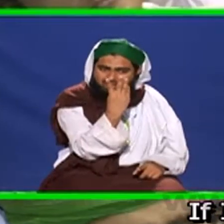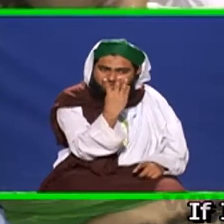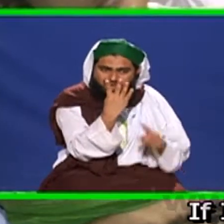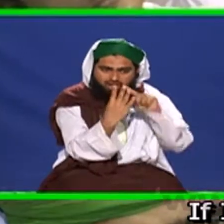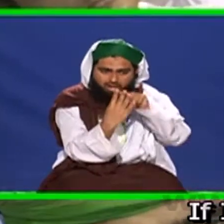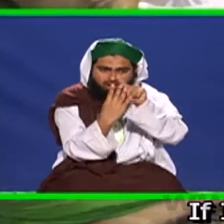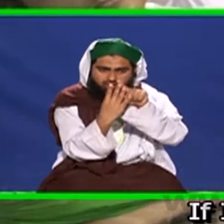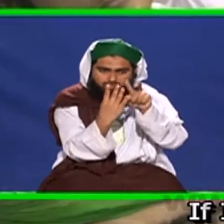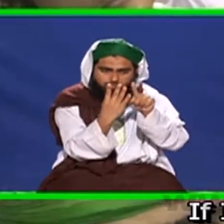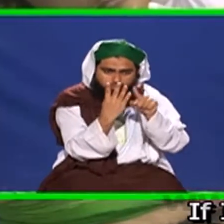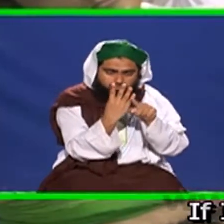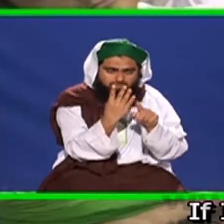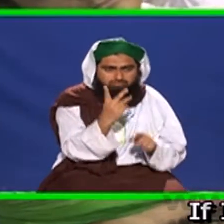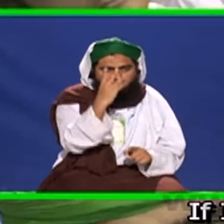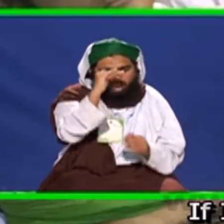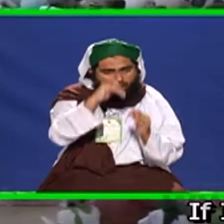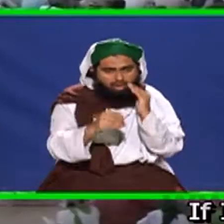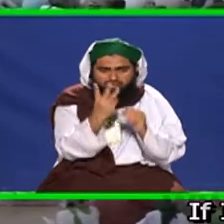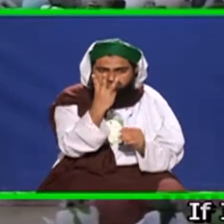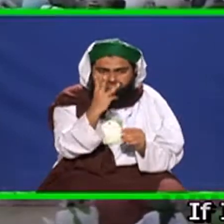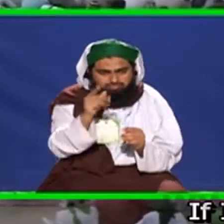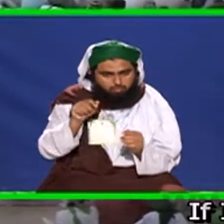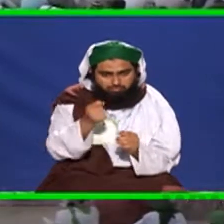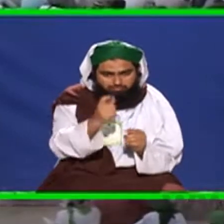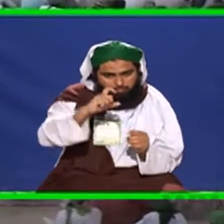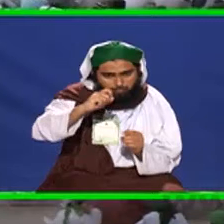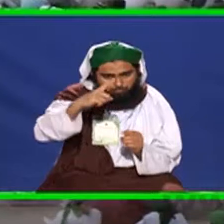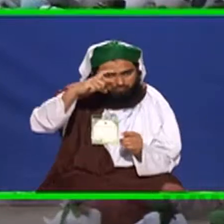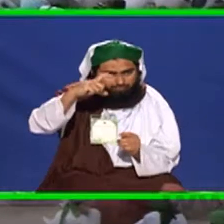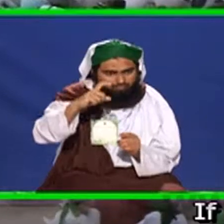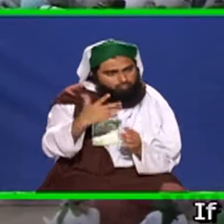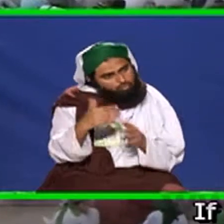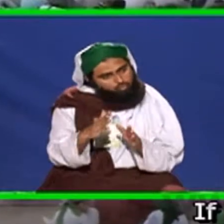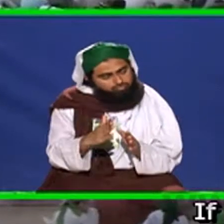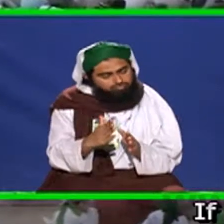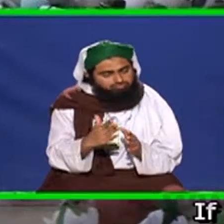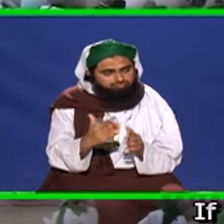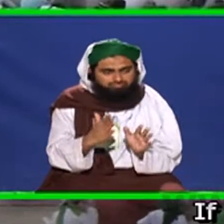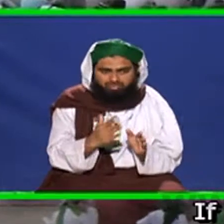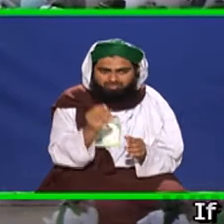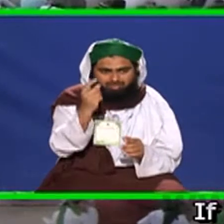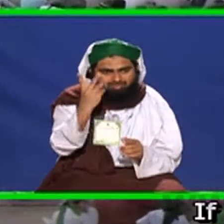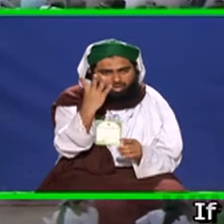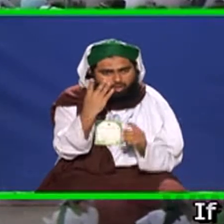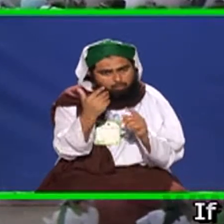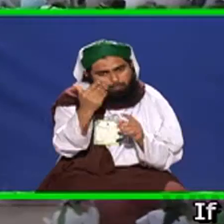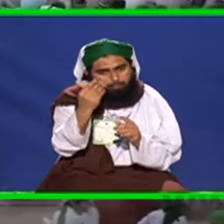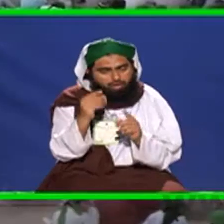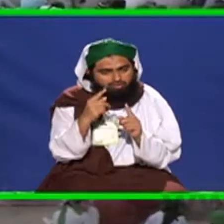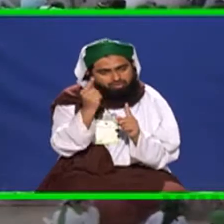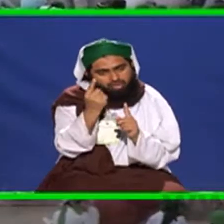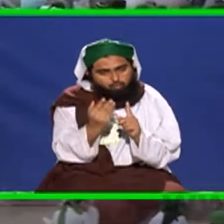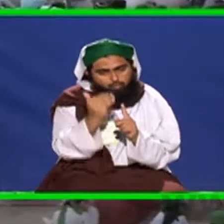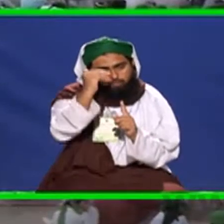इसके दंदाने 4 के मैं 3 कर दूं ताला खुल जाएगा। अच्छा, तो 4 के 5 कर दूं फिर तो खुलना चाहिए ना।